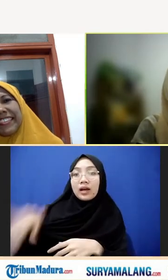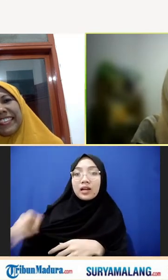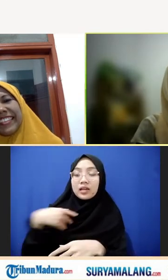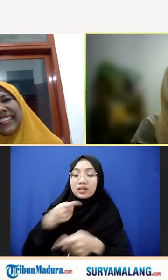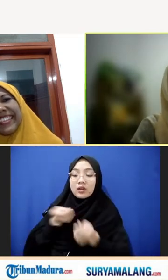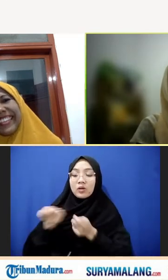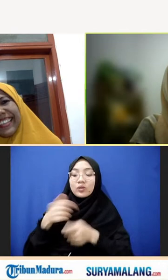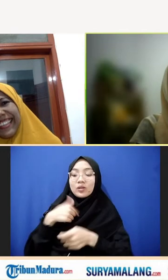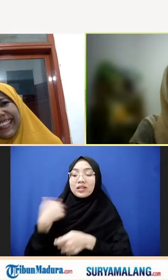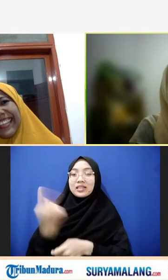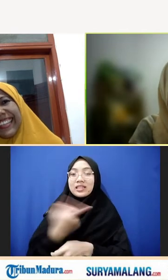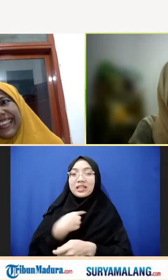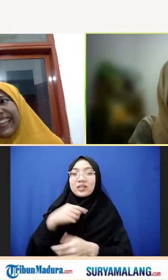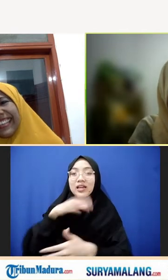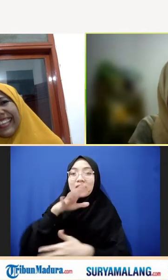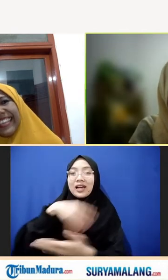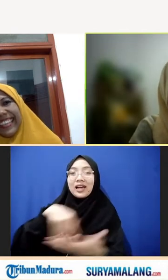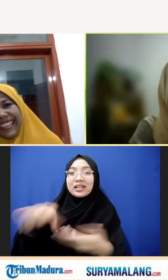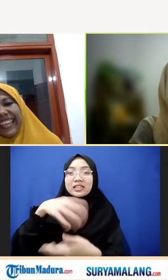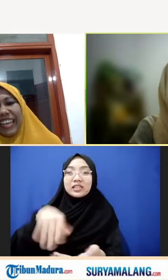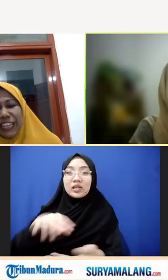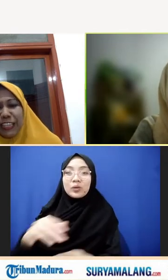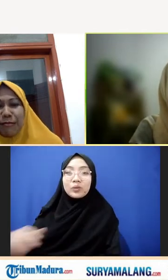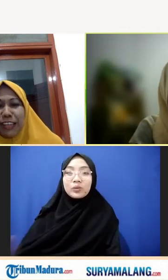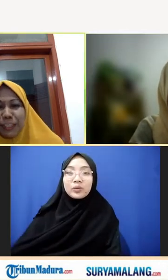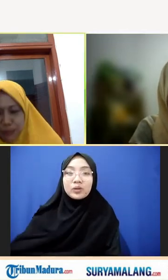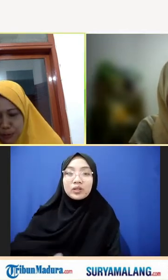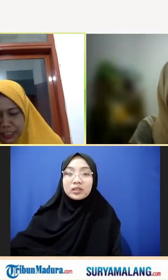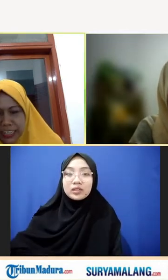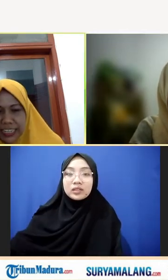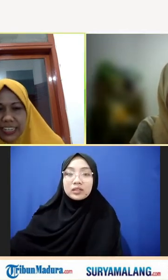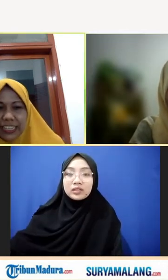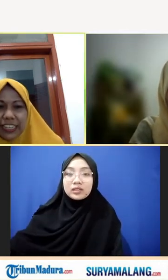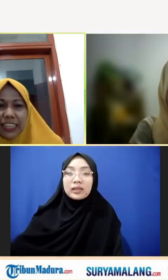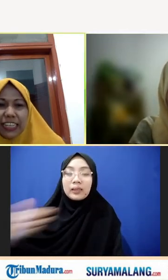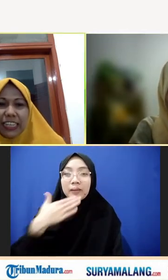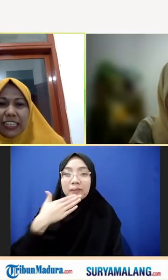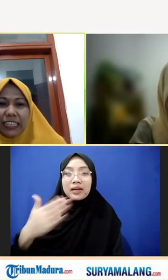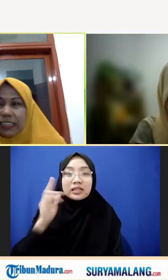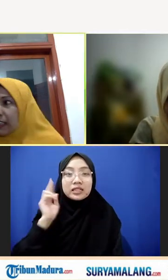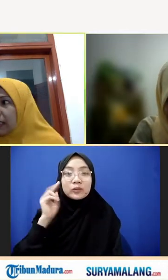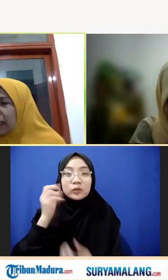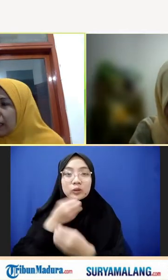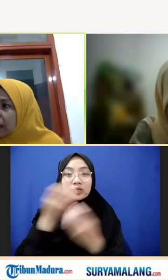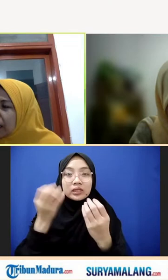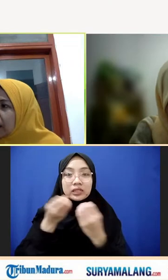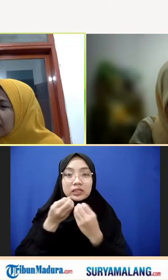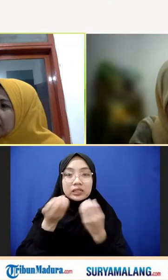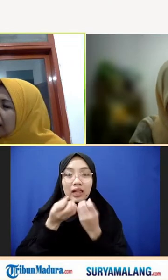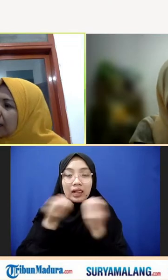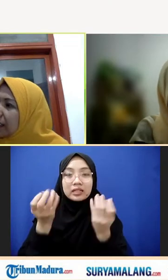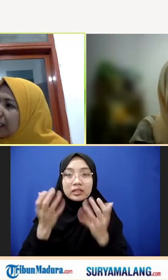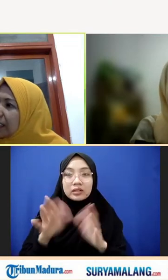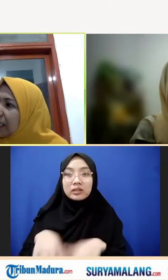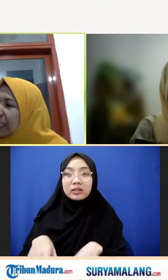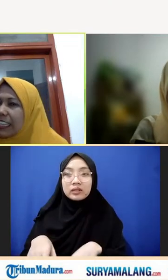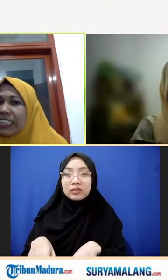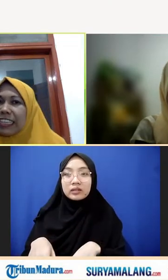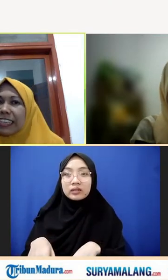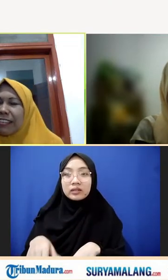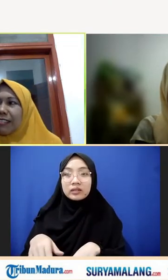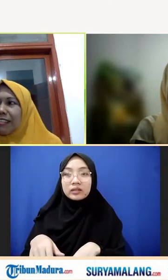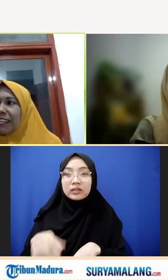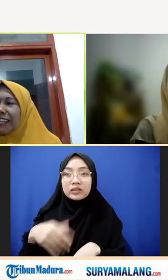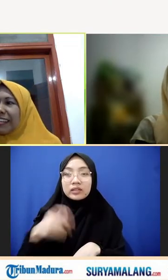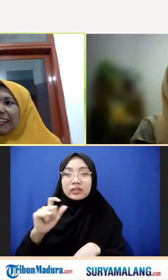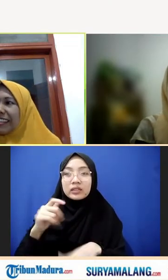kacau. Iya. Ya. Terima kasih, Bu, penjelasannya. Enggak tanya, mau ngarahinnya bagaimana,